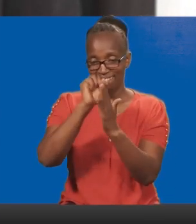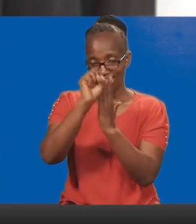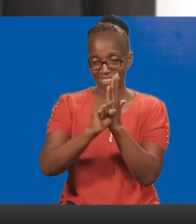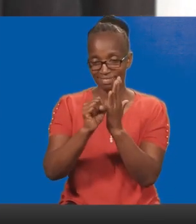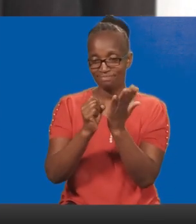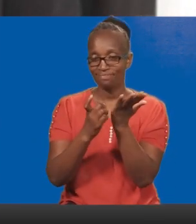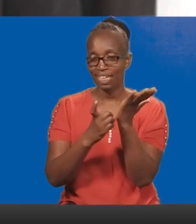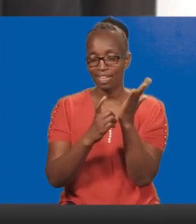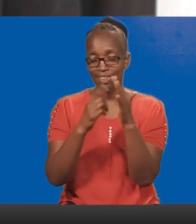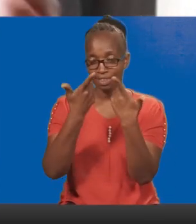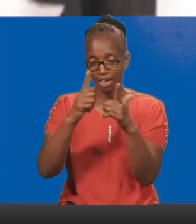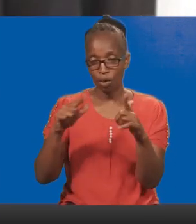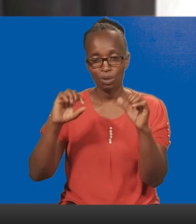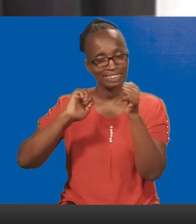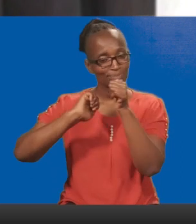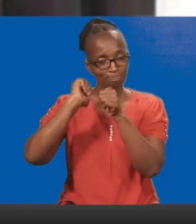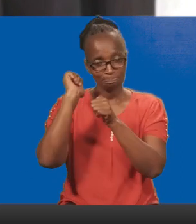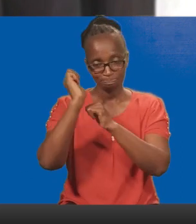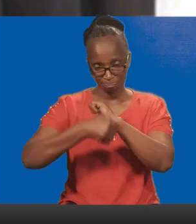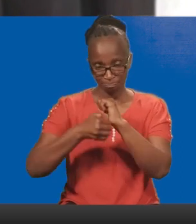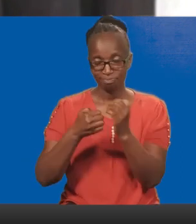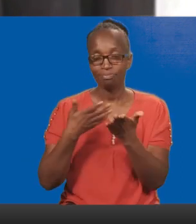kuva kiswahili inu